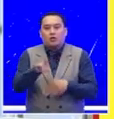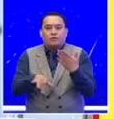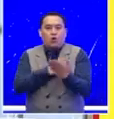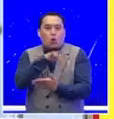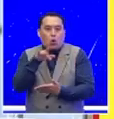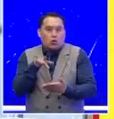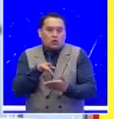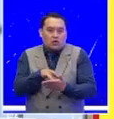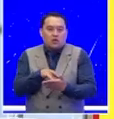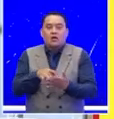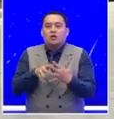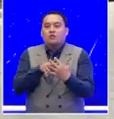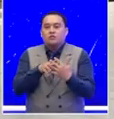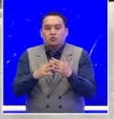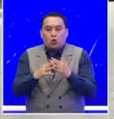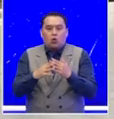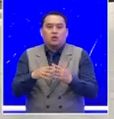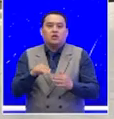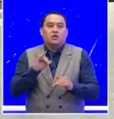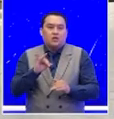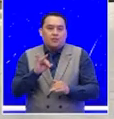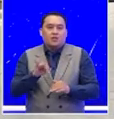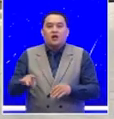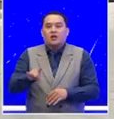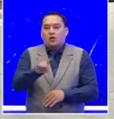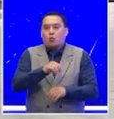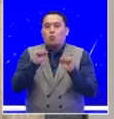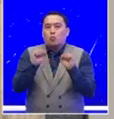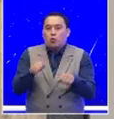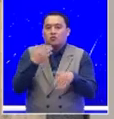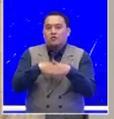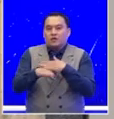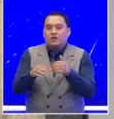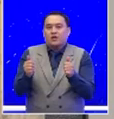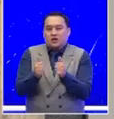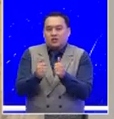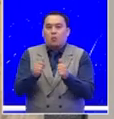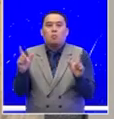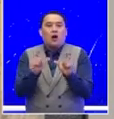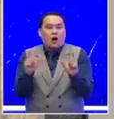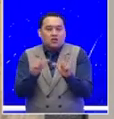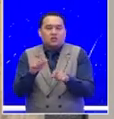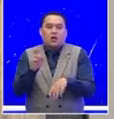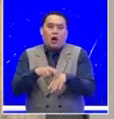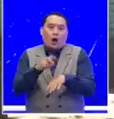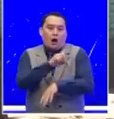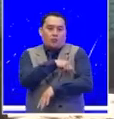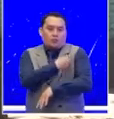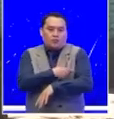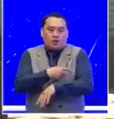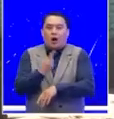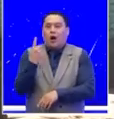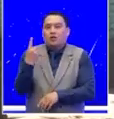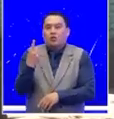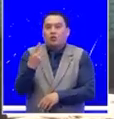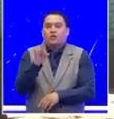городами и внутри населенных пунктов. Однако жителям региона можно выходить в ближайшие магазины и аптеки, но не более